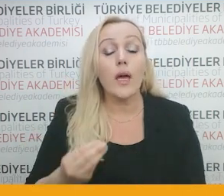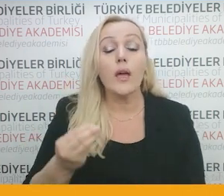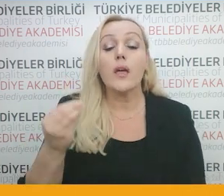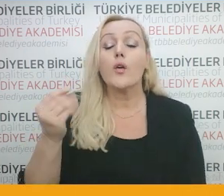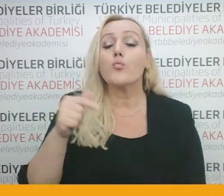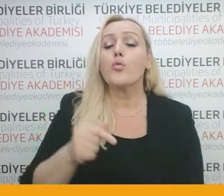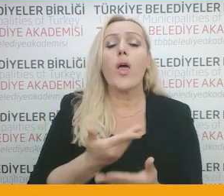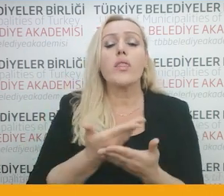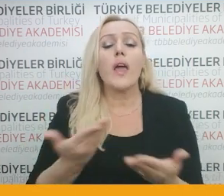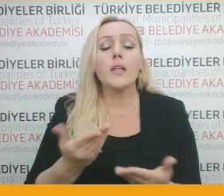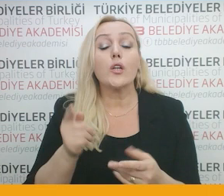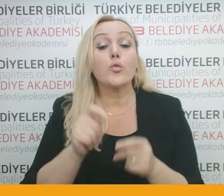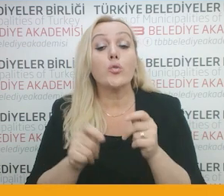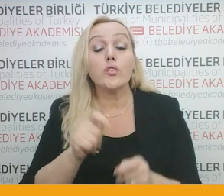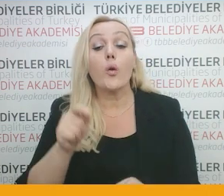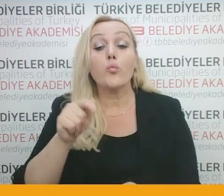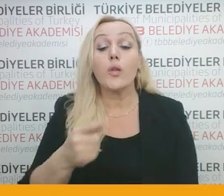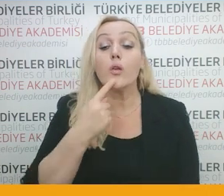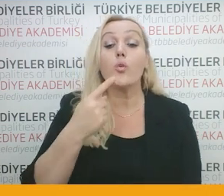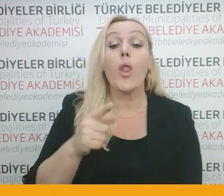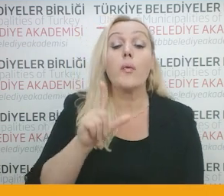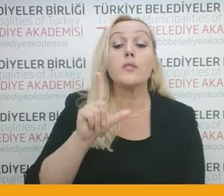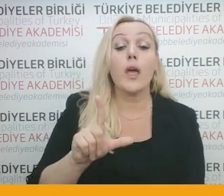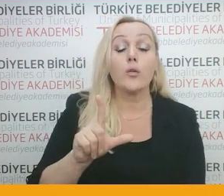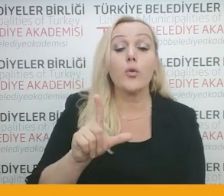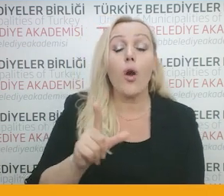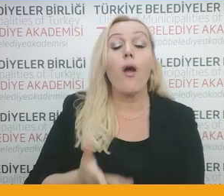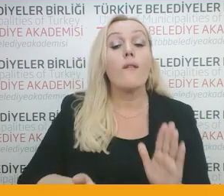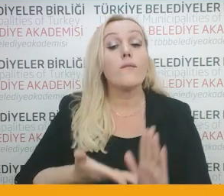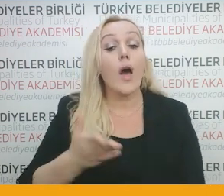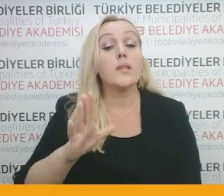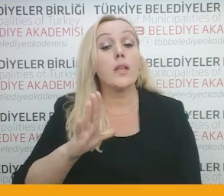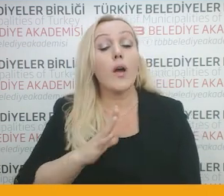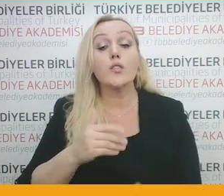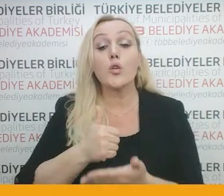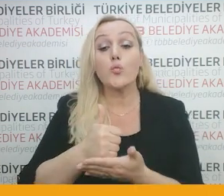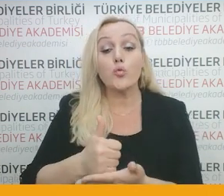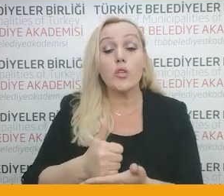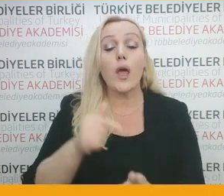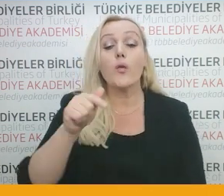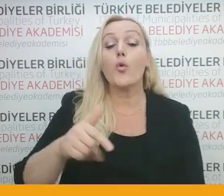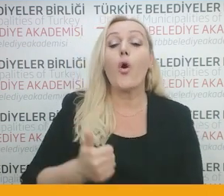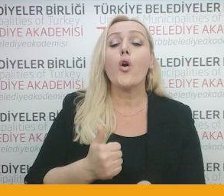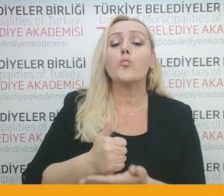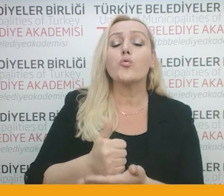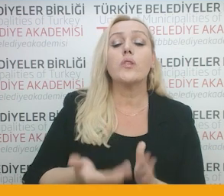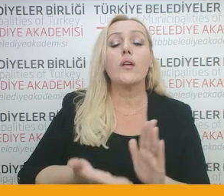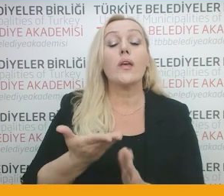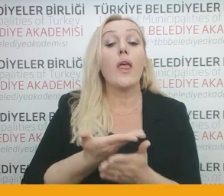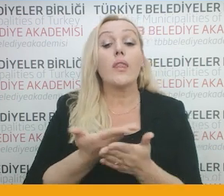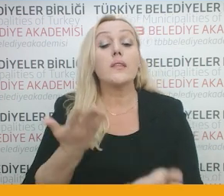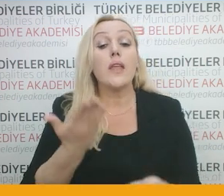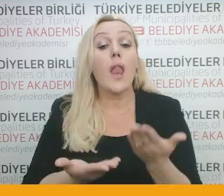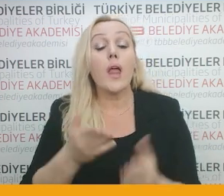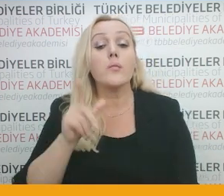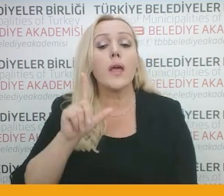kadarını kullanacağız? Bunları ortaya koymamız gerekiyor. Fazlamız varsa, bütçe fazlamız varsa bu fazlalığı nasıl